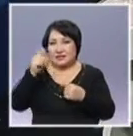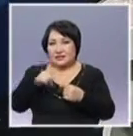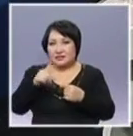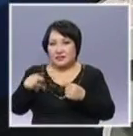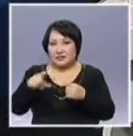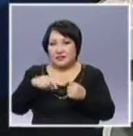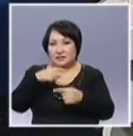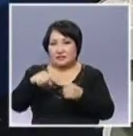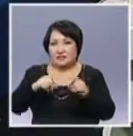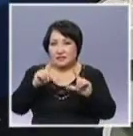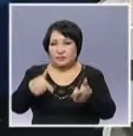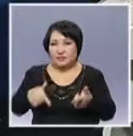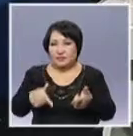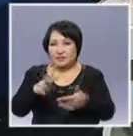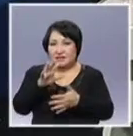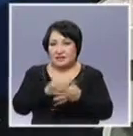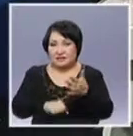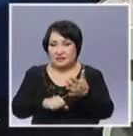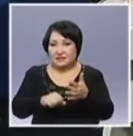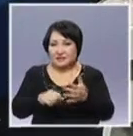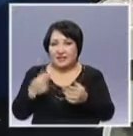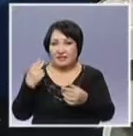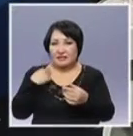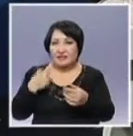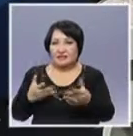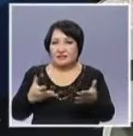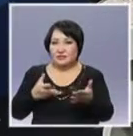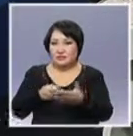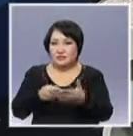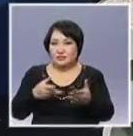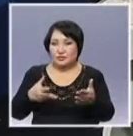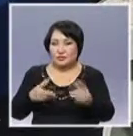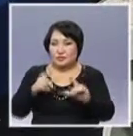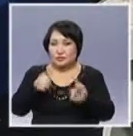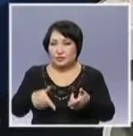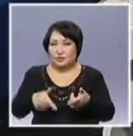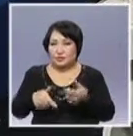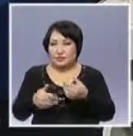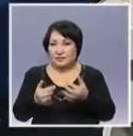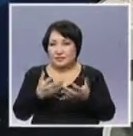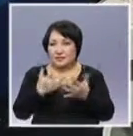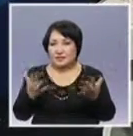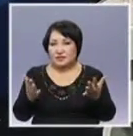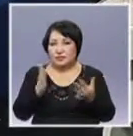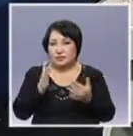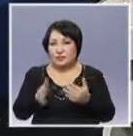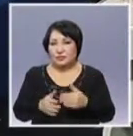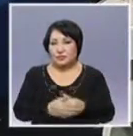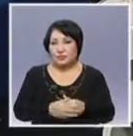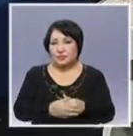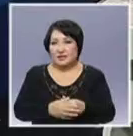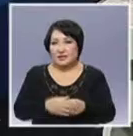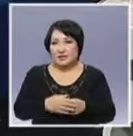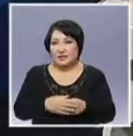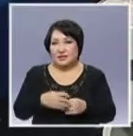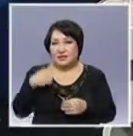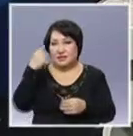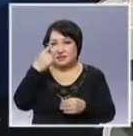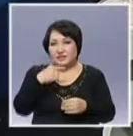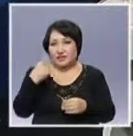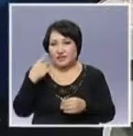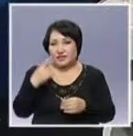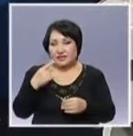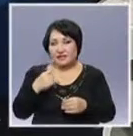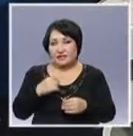бюджетін қанша пайызын құрап отыр жалпы жеке кәсіпкерлерден алып қарайтын болсақ? Енді жеке кәсіпкер деп айтпайық,